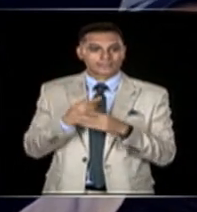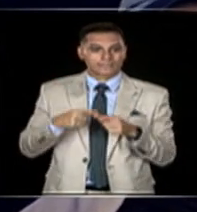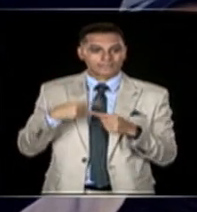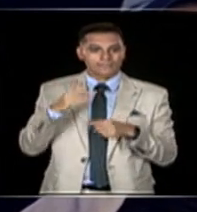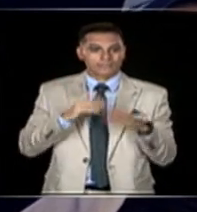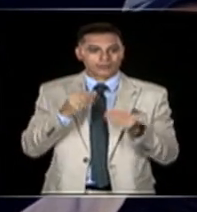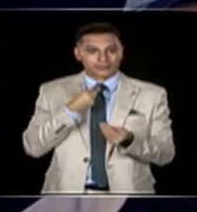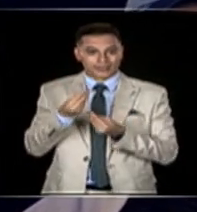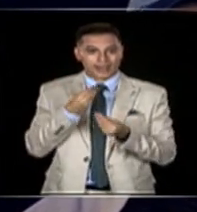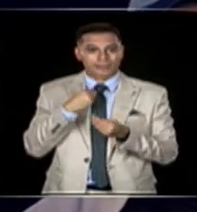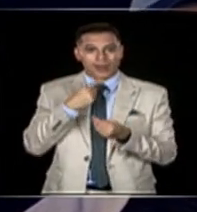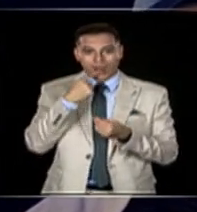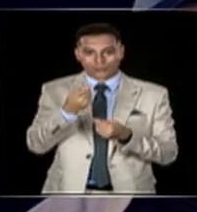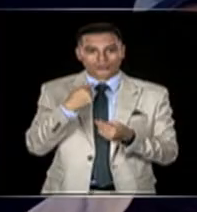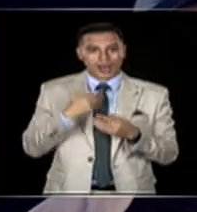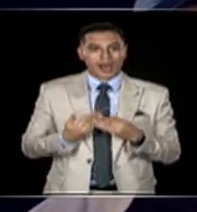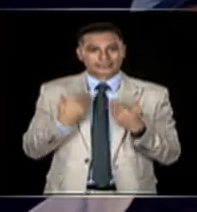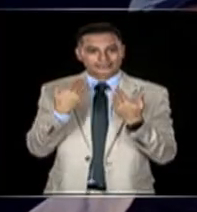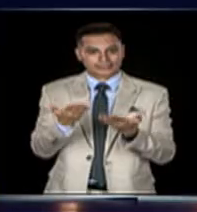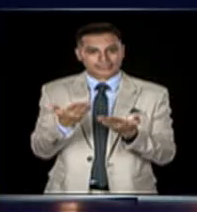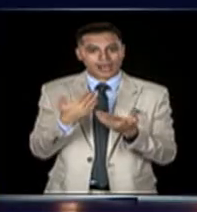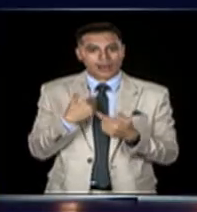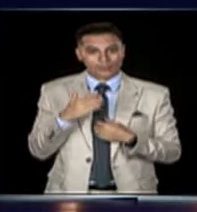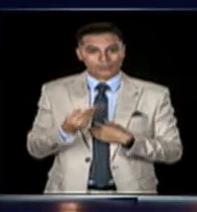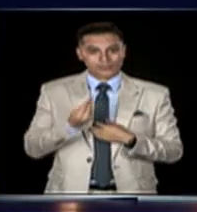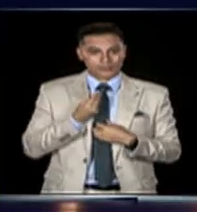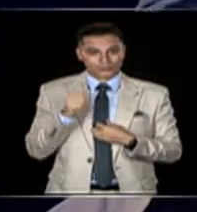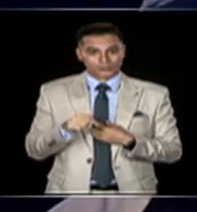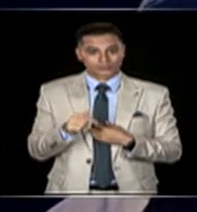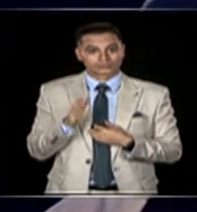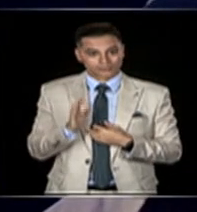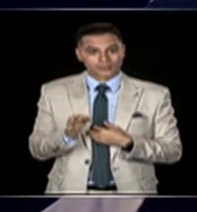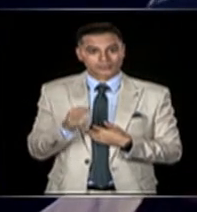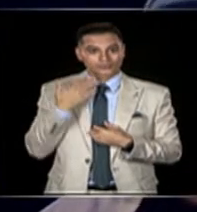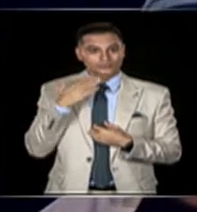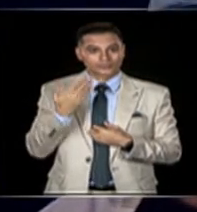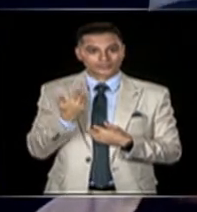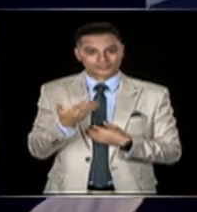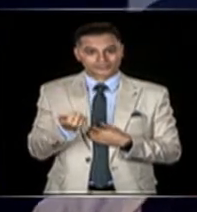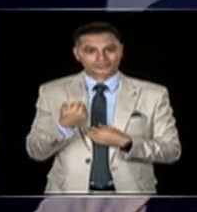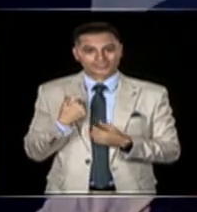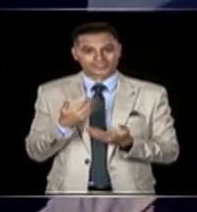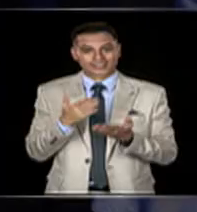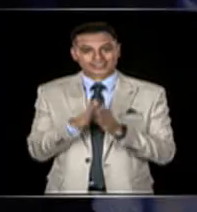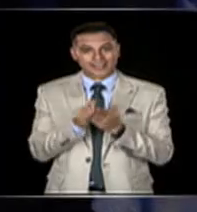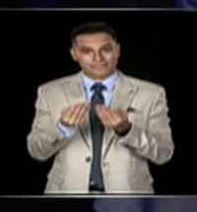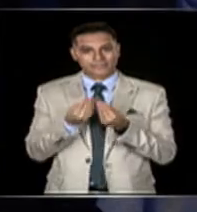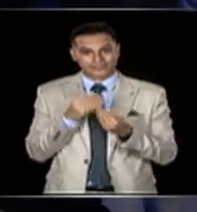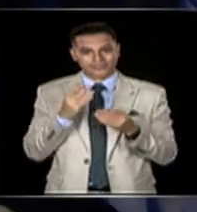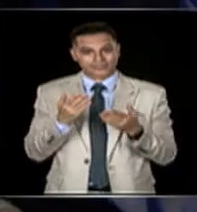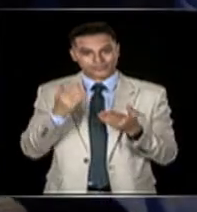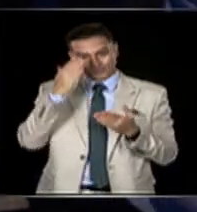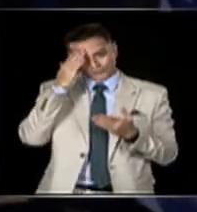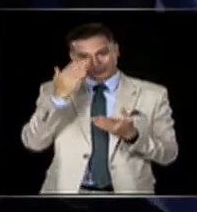ضرب بيني وبين حضرتك وقلت لك ان انا عايز اهديها لك. ممكن اخدها دلوقتي؟ طبعا، شرف ليا. اتفضل اتفضل.